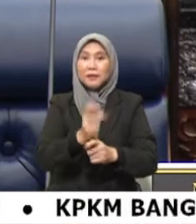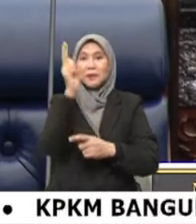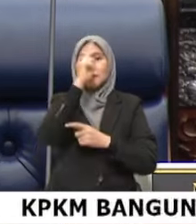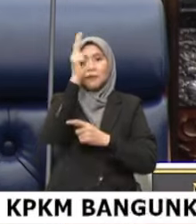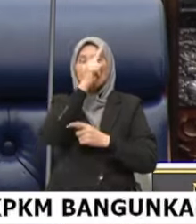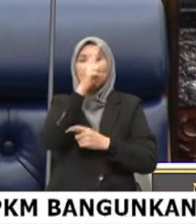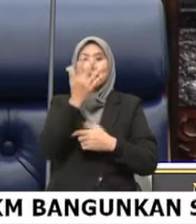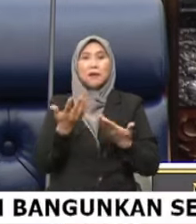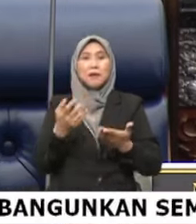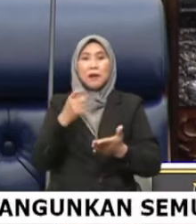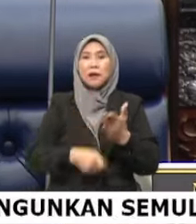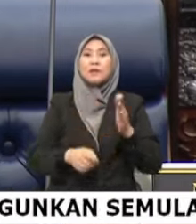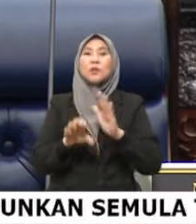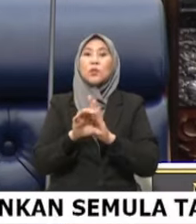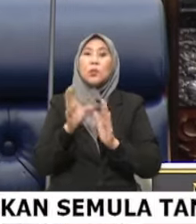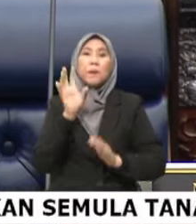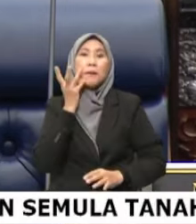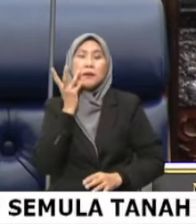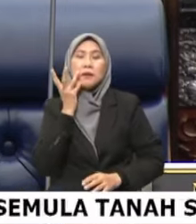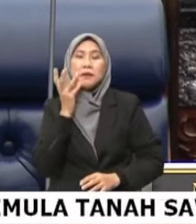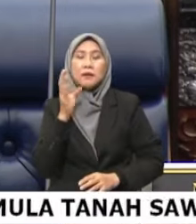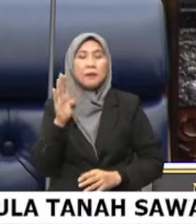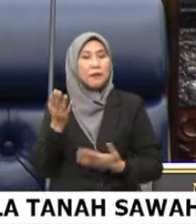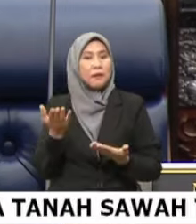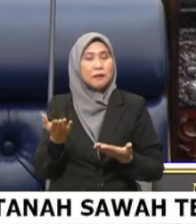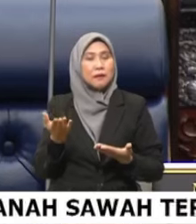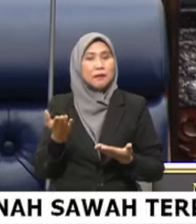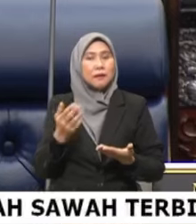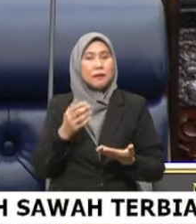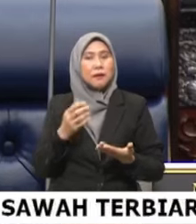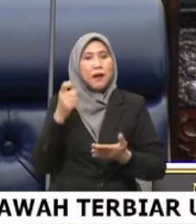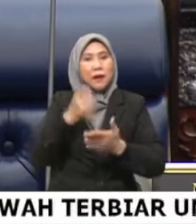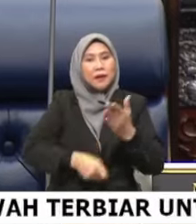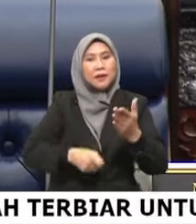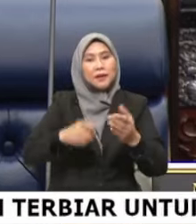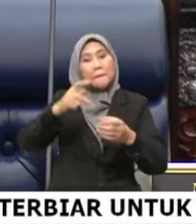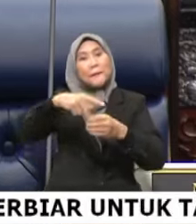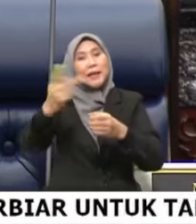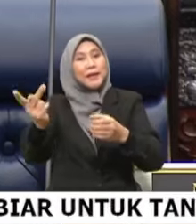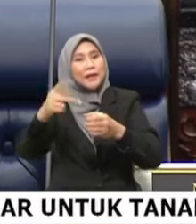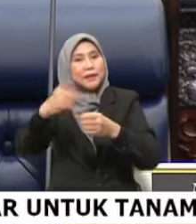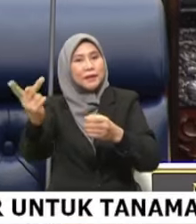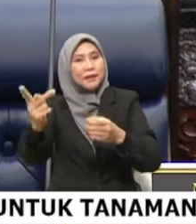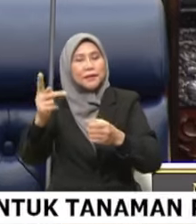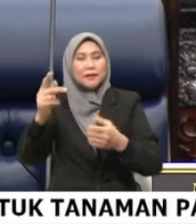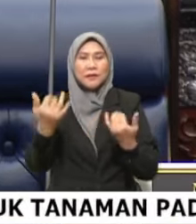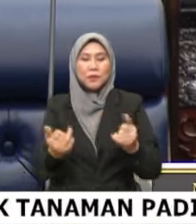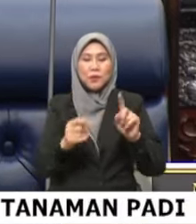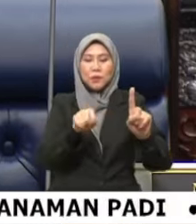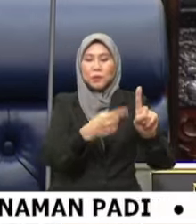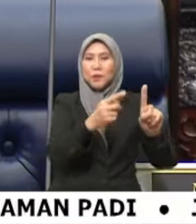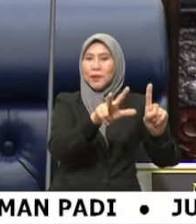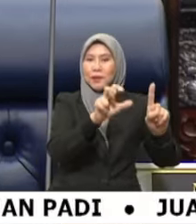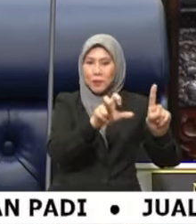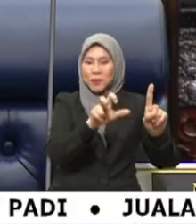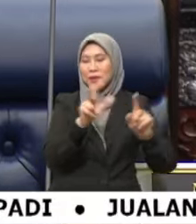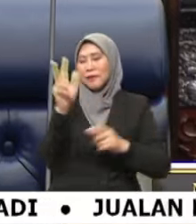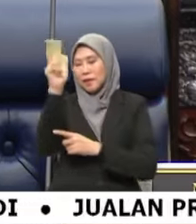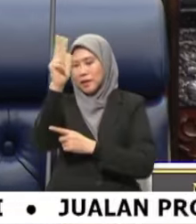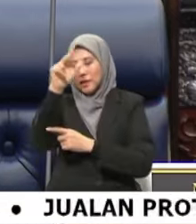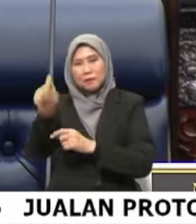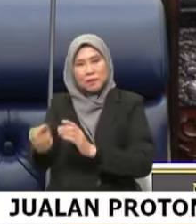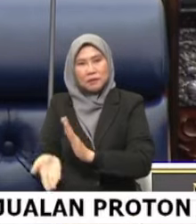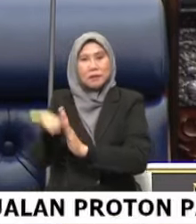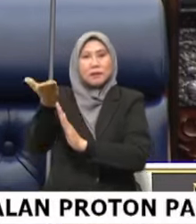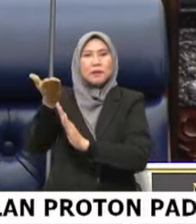iaitu harga lantai beras. Apakah harga lantai padi yang sekarang ni RM1,300, kerajaan sewajarnya naik